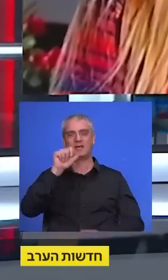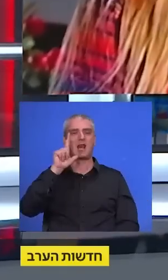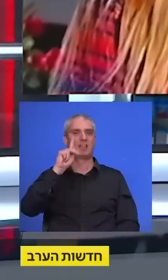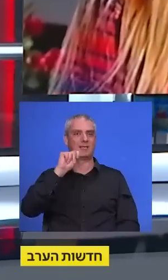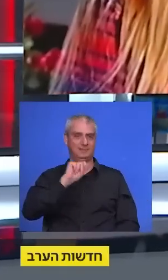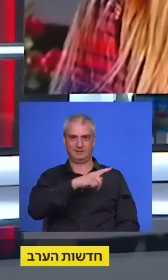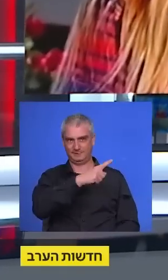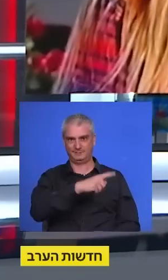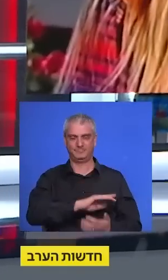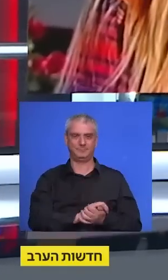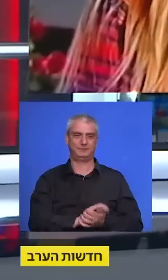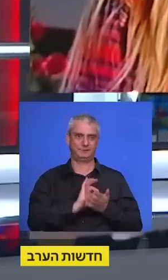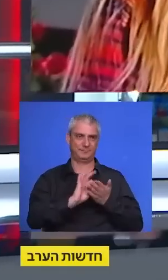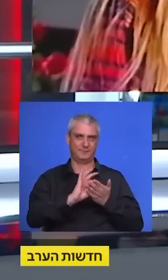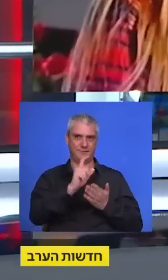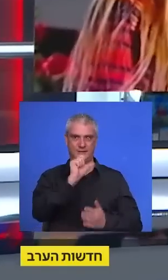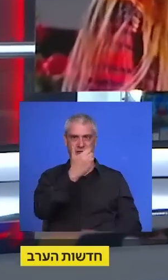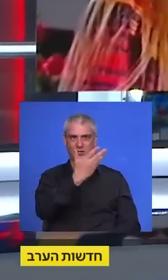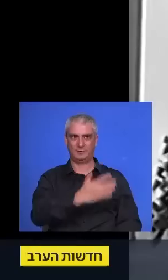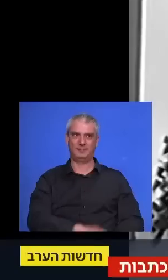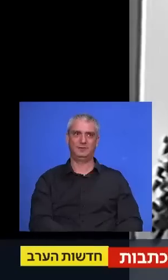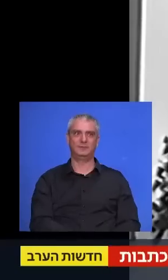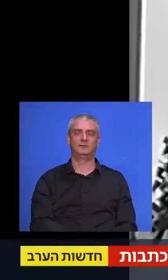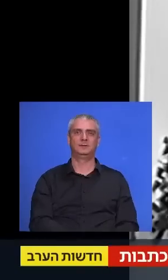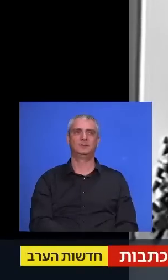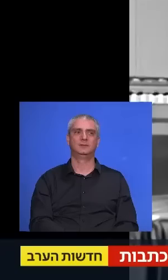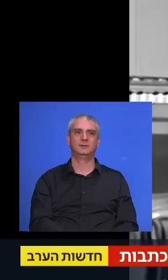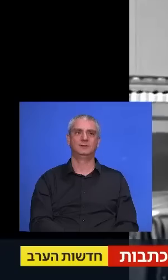התרבות שני נחשוני, עם הפרק הראשון.